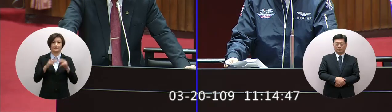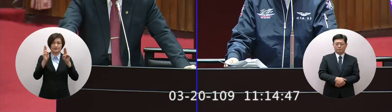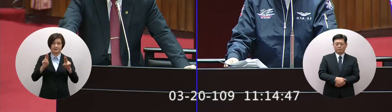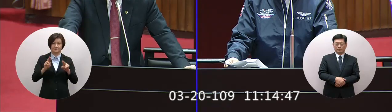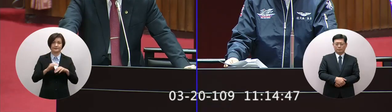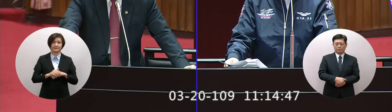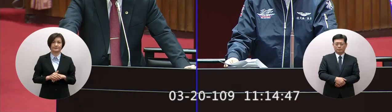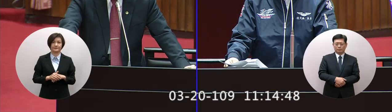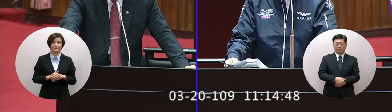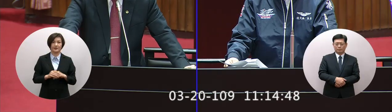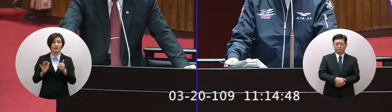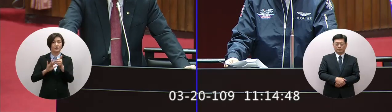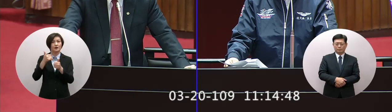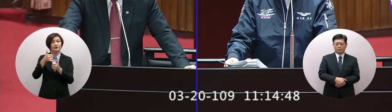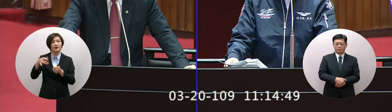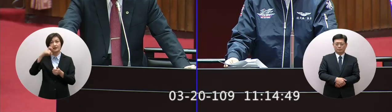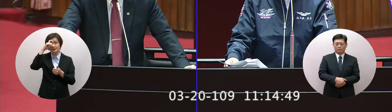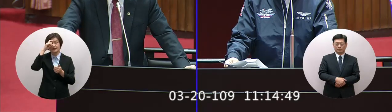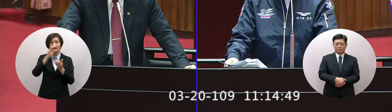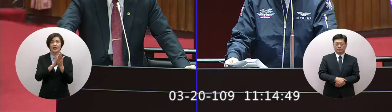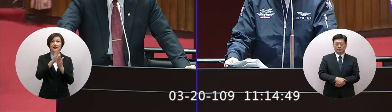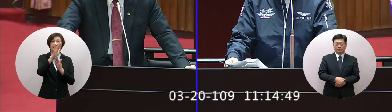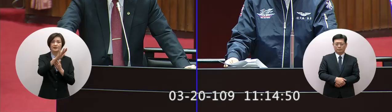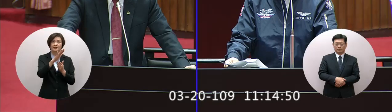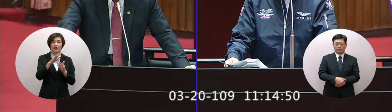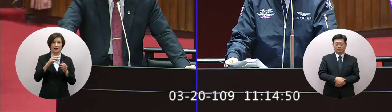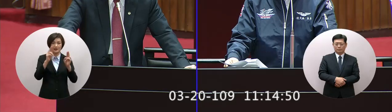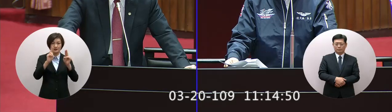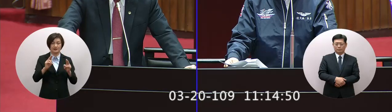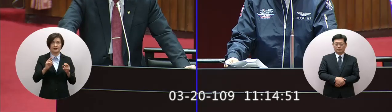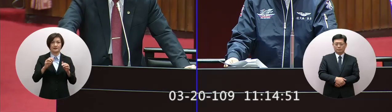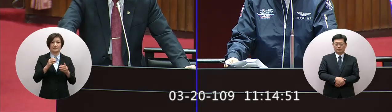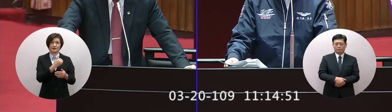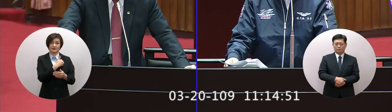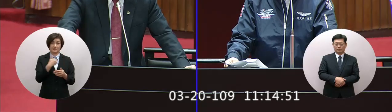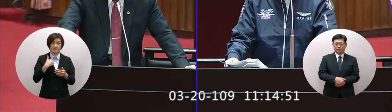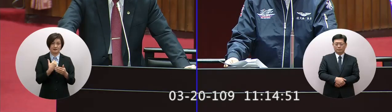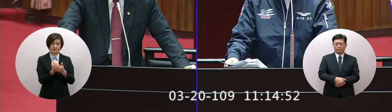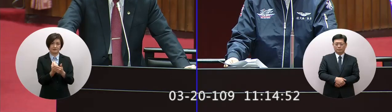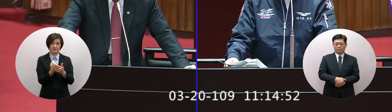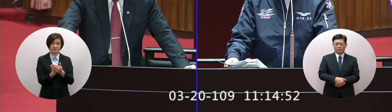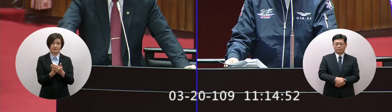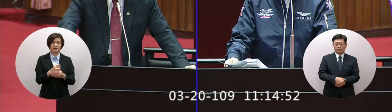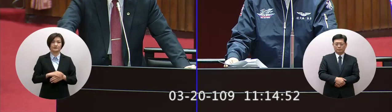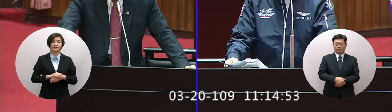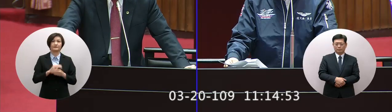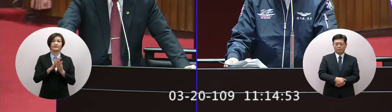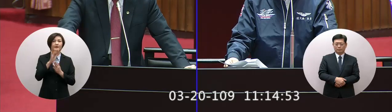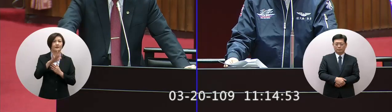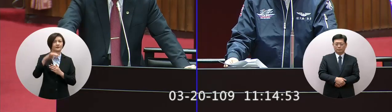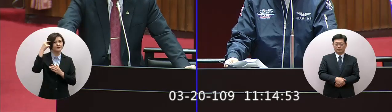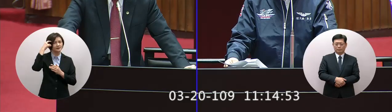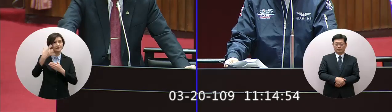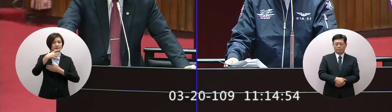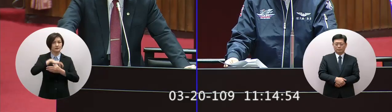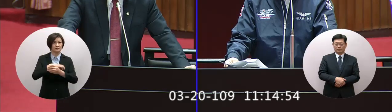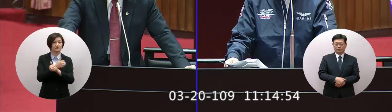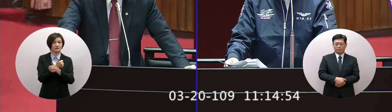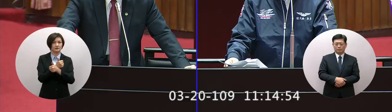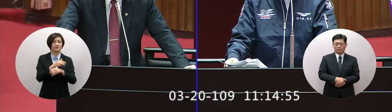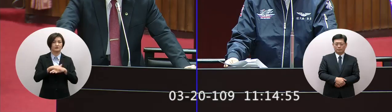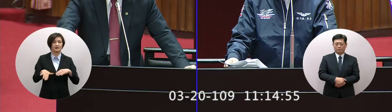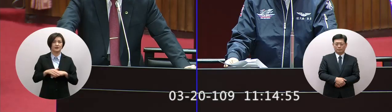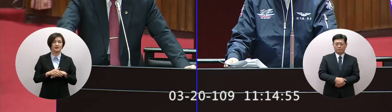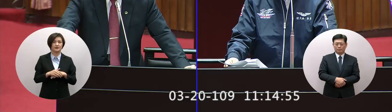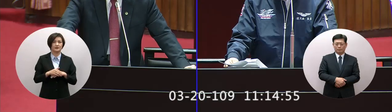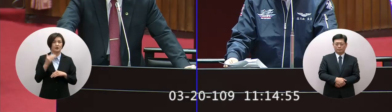有期待，就是以后我们 storage 储能的部分。来考虑这个部分，我们会来思考哦。那找